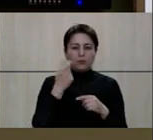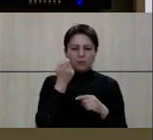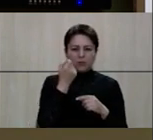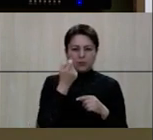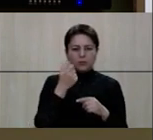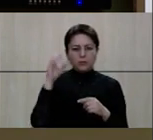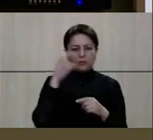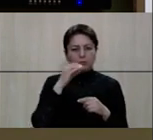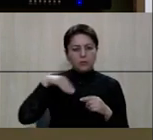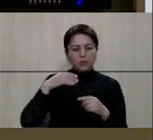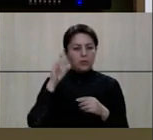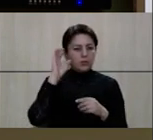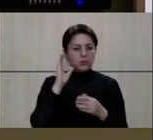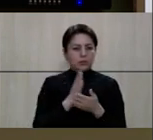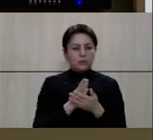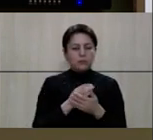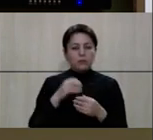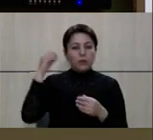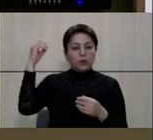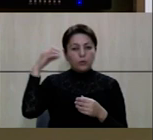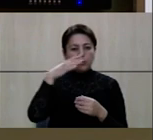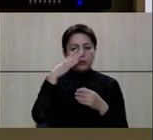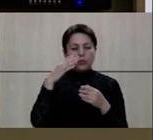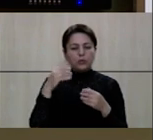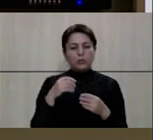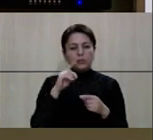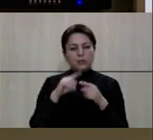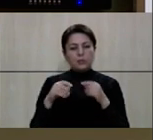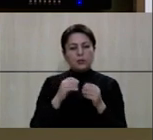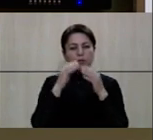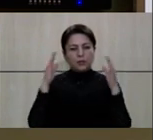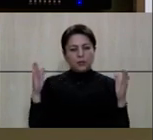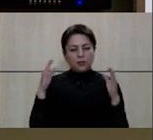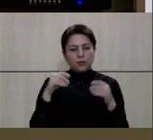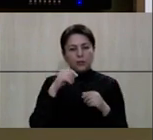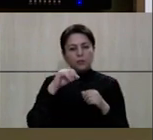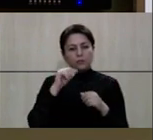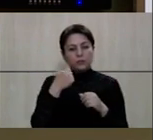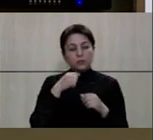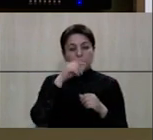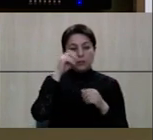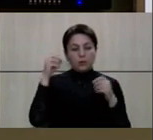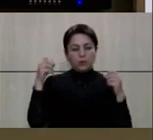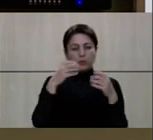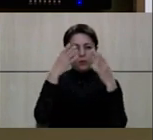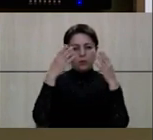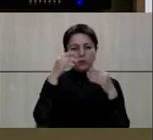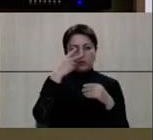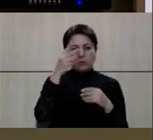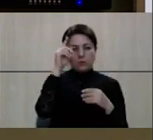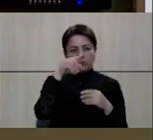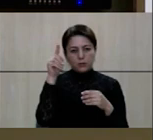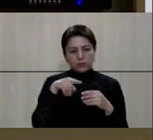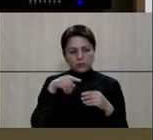o'quvchilar? Chunki yorug'likning tezligi katta, biz birinchi chaqmoqning yorug'ligini ko'ramiz va undan so'ng